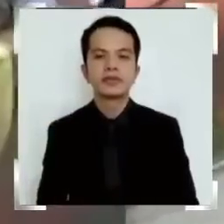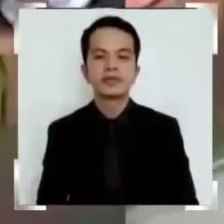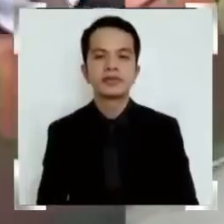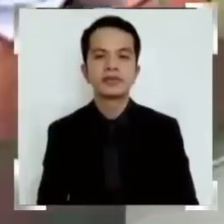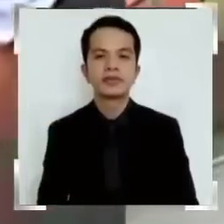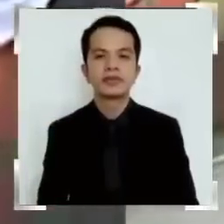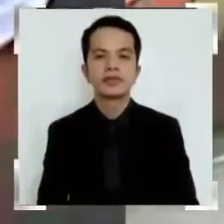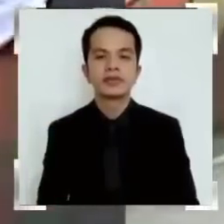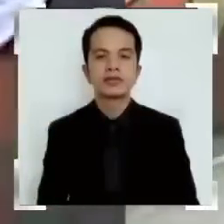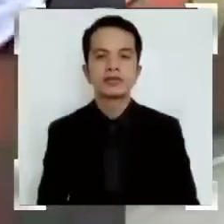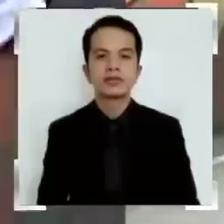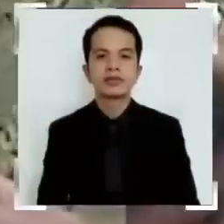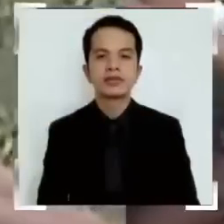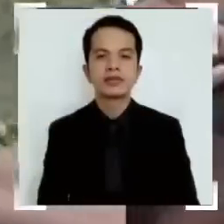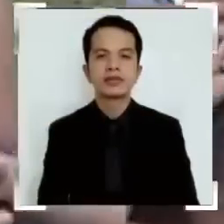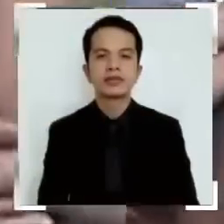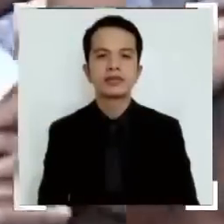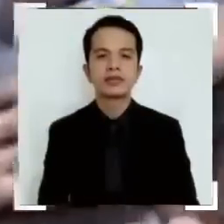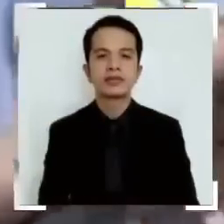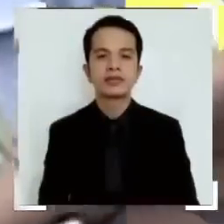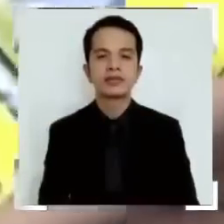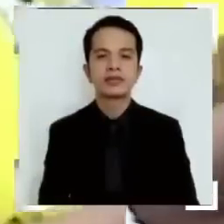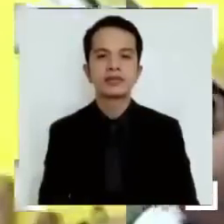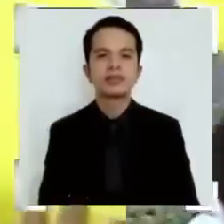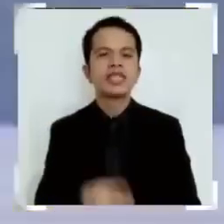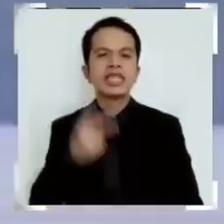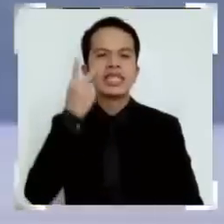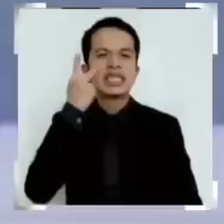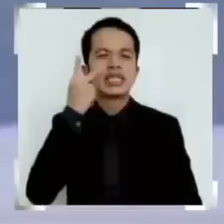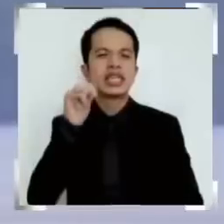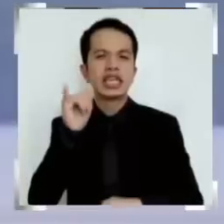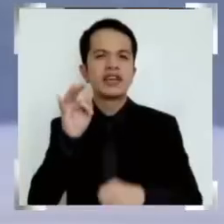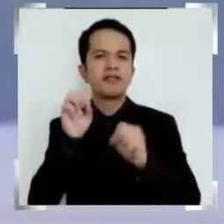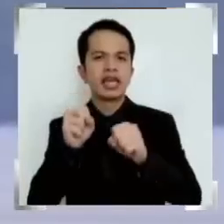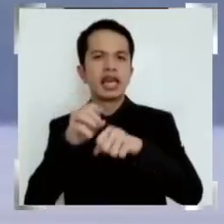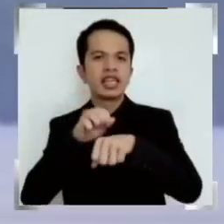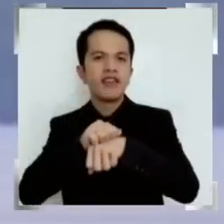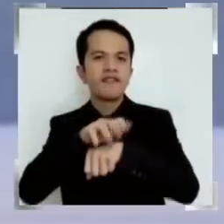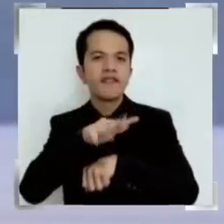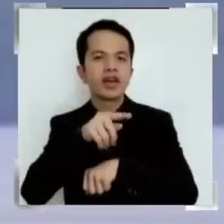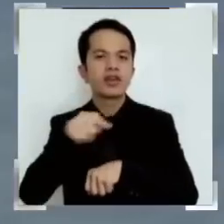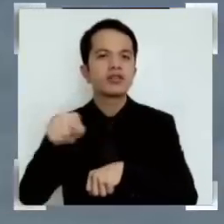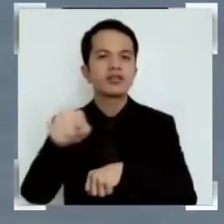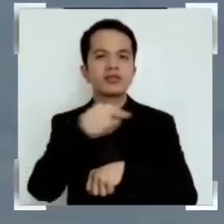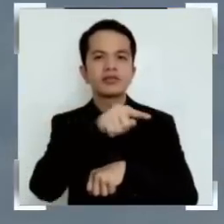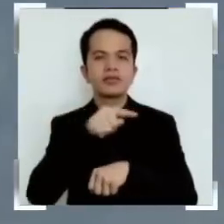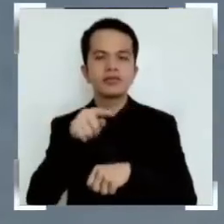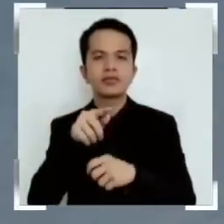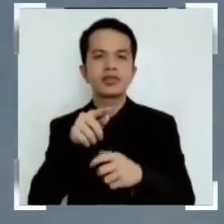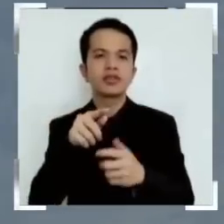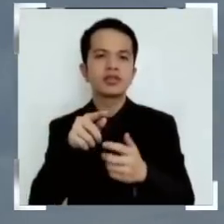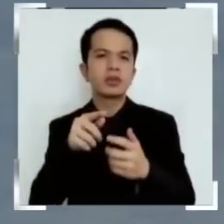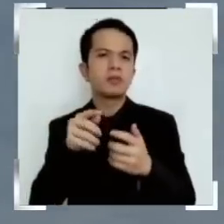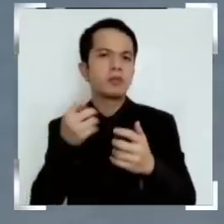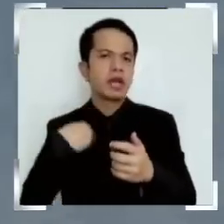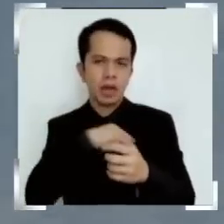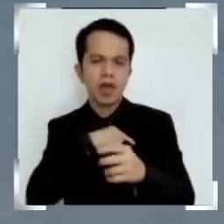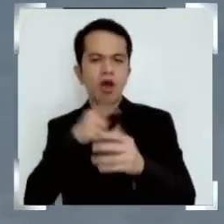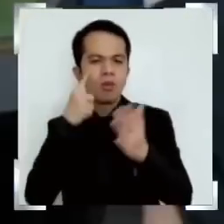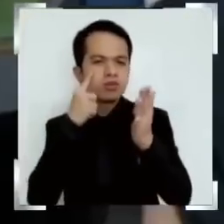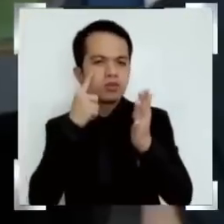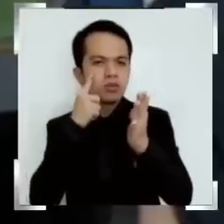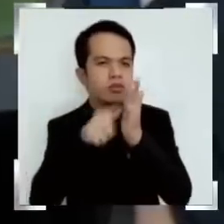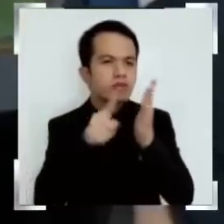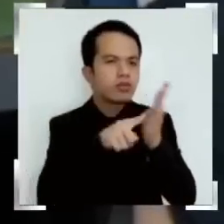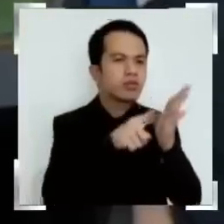titingnan po natin kung makaka-apekto po ito sa mga minomonitor po natin ng mga parameters sa tidal